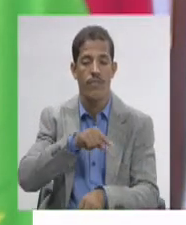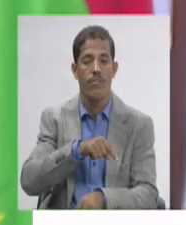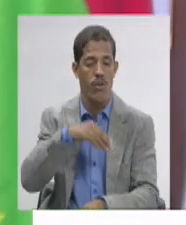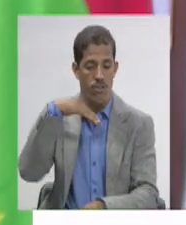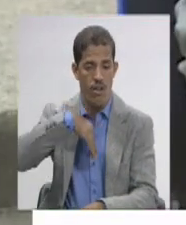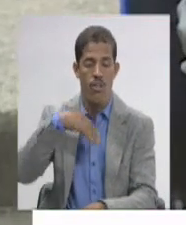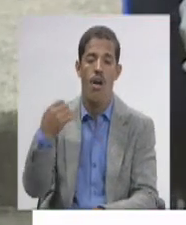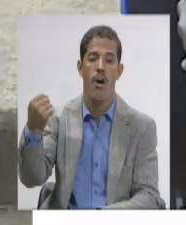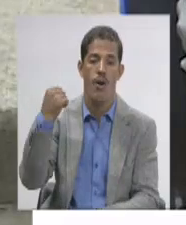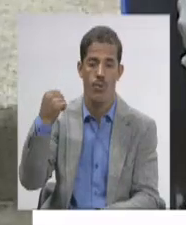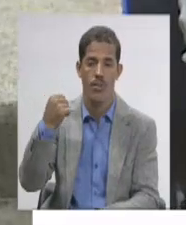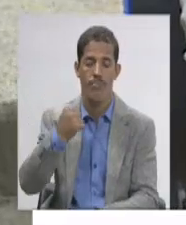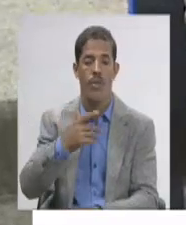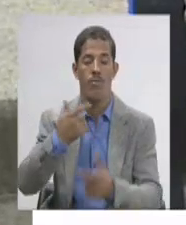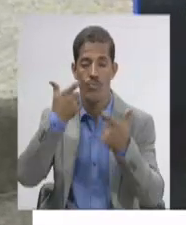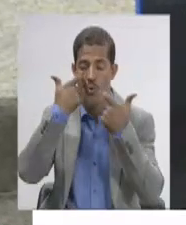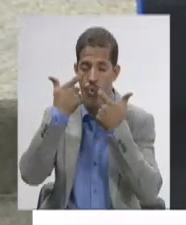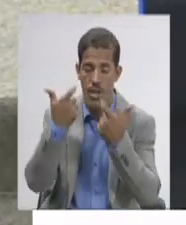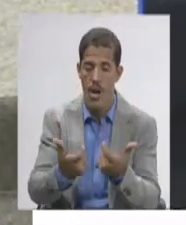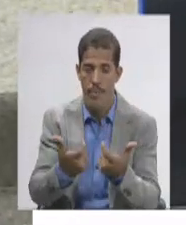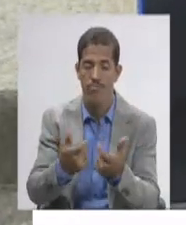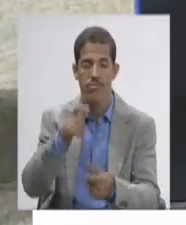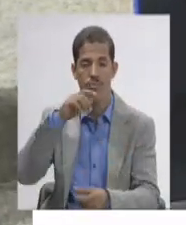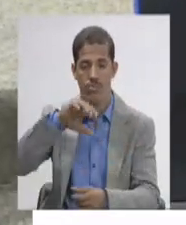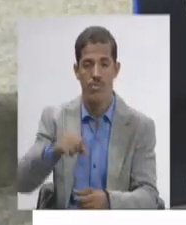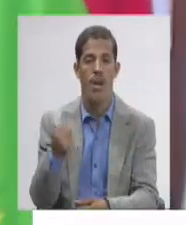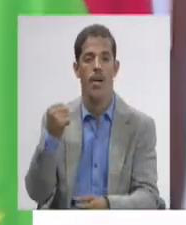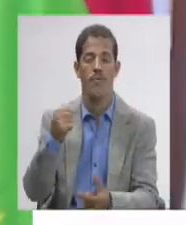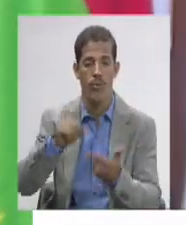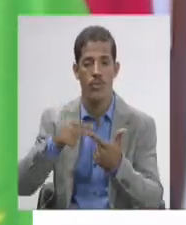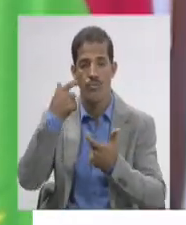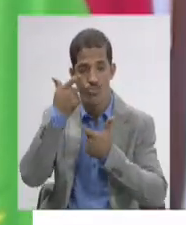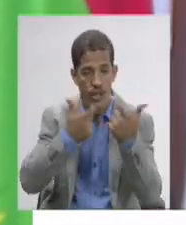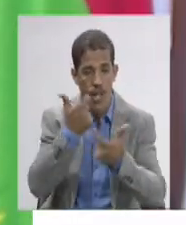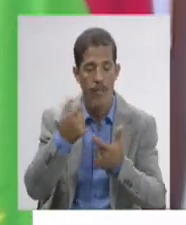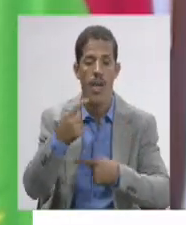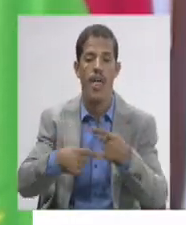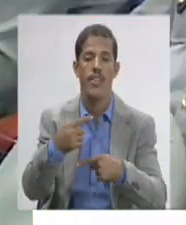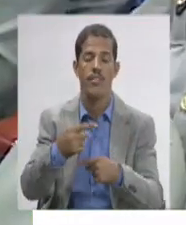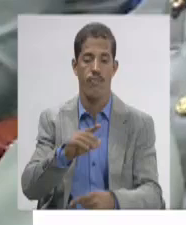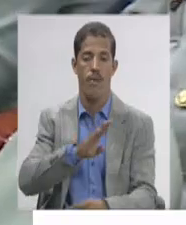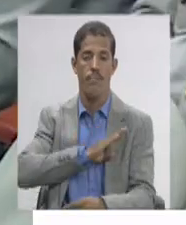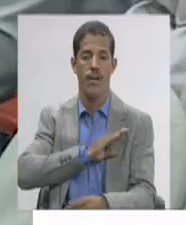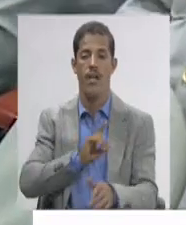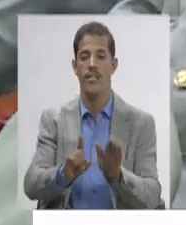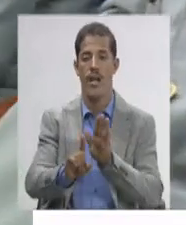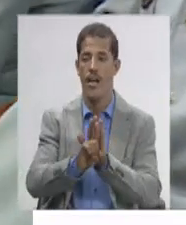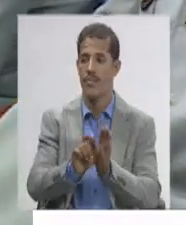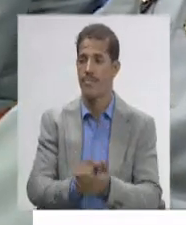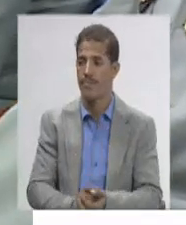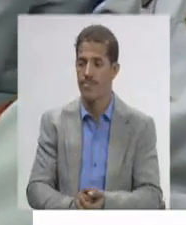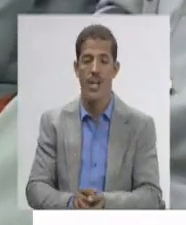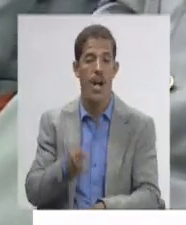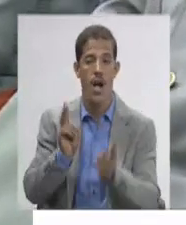قويه ورقابه صارمه ومتابعه حثيثه من طرف قياده الكليه خلال الحفل